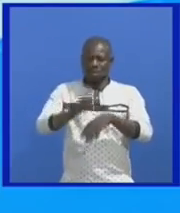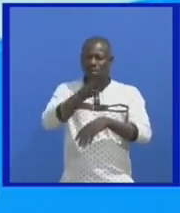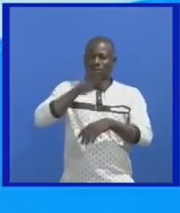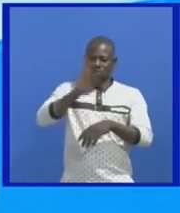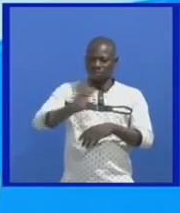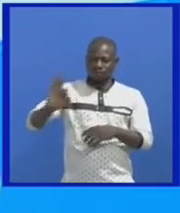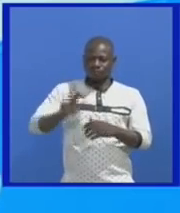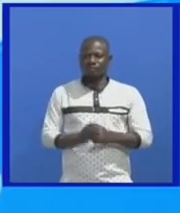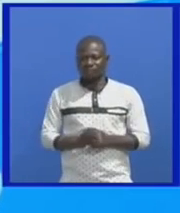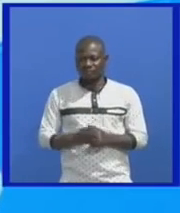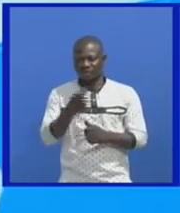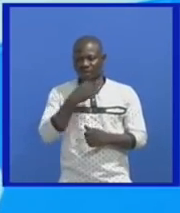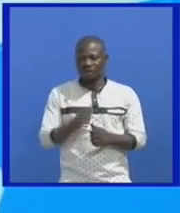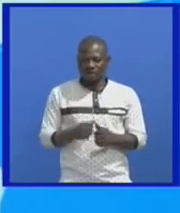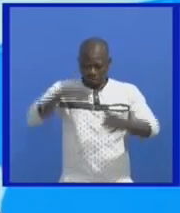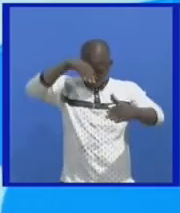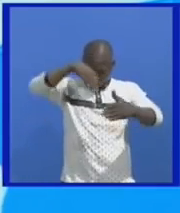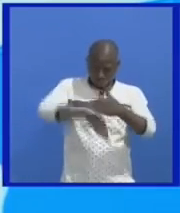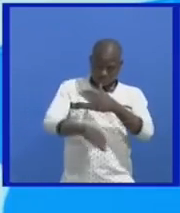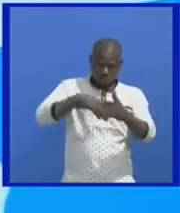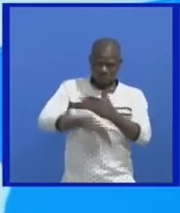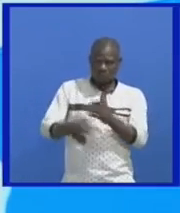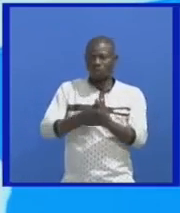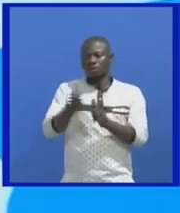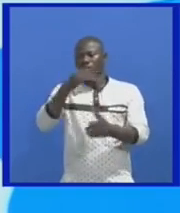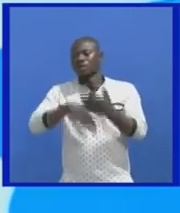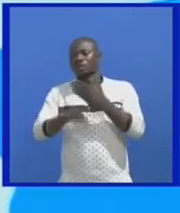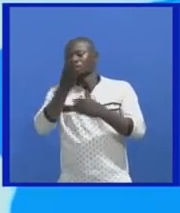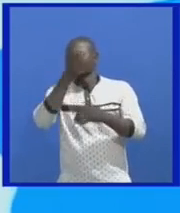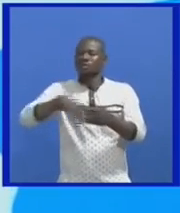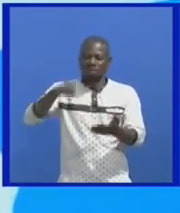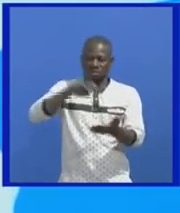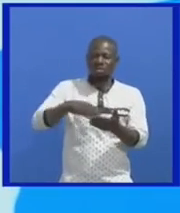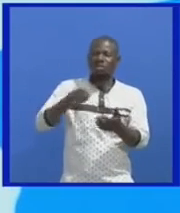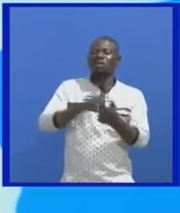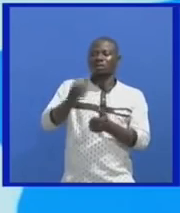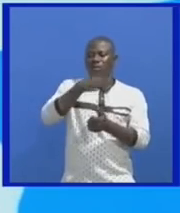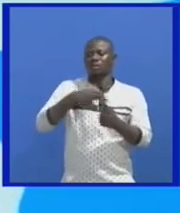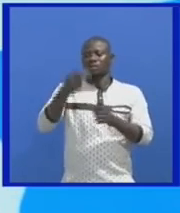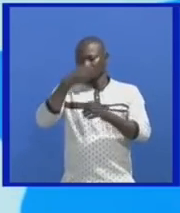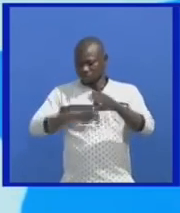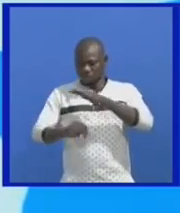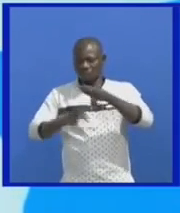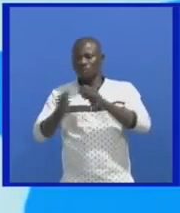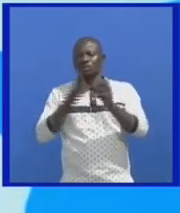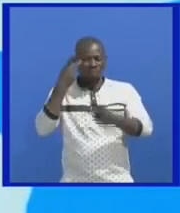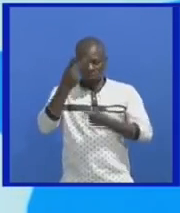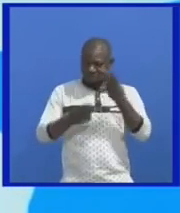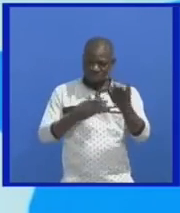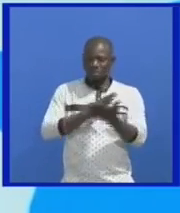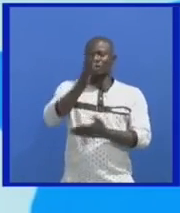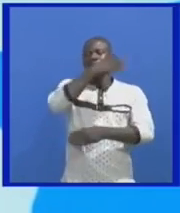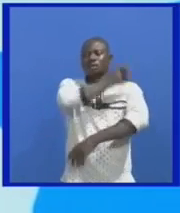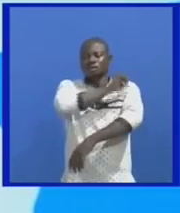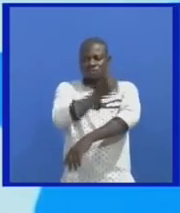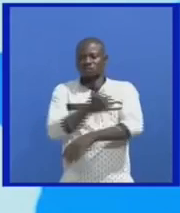Le bas-fonds rizicole de Sagouem dans le centre nord, un site modèle visité hier par les autorités régionales.